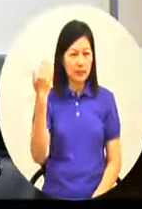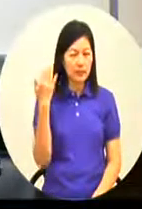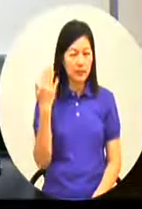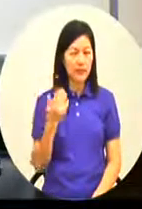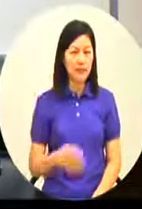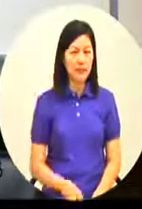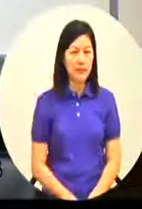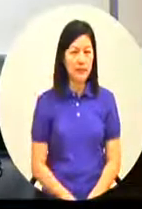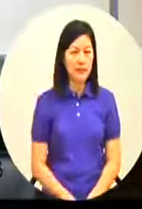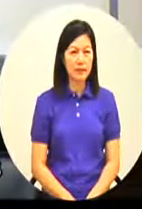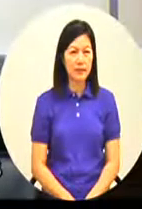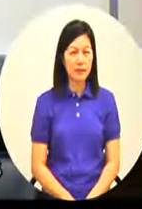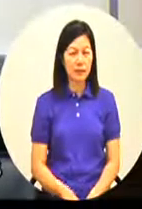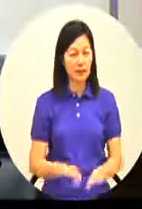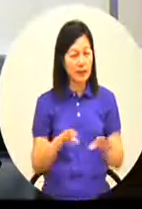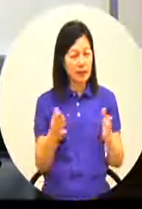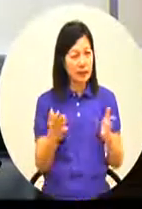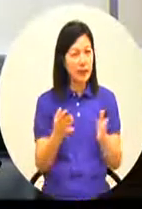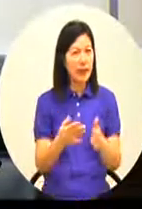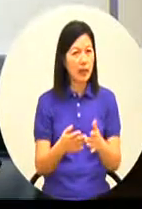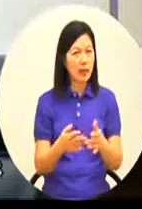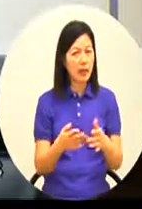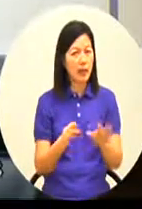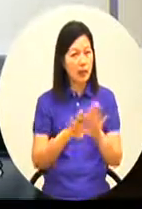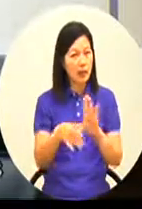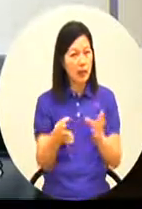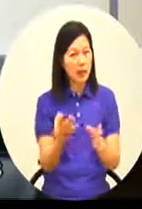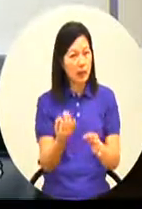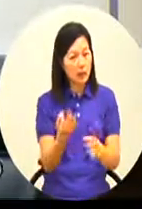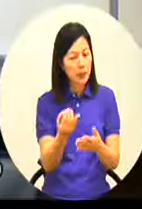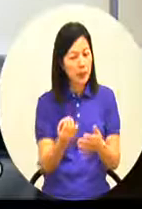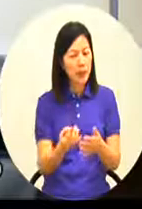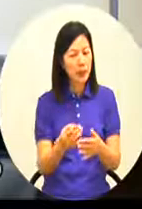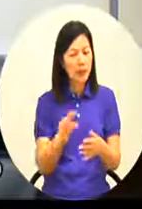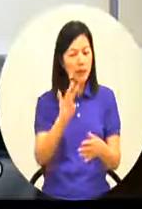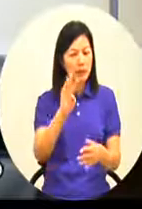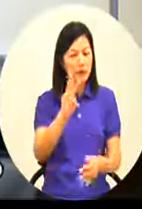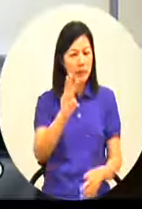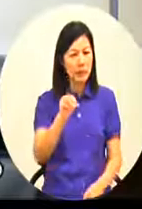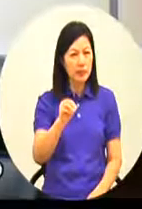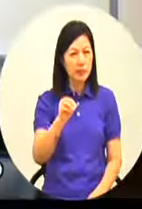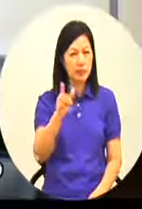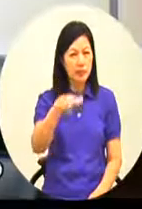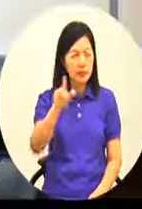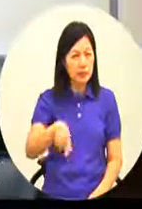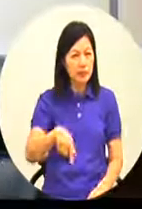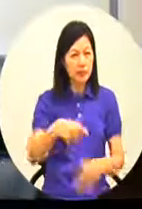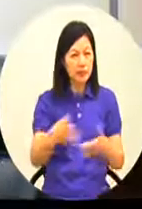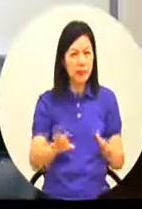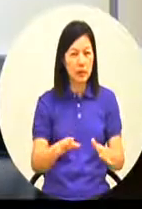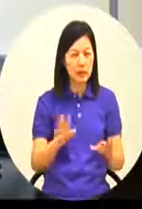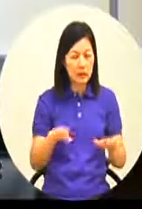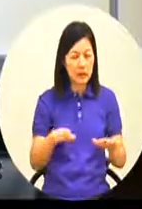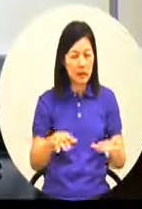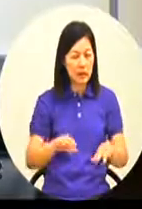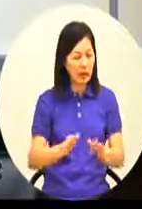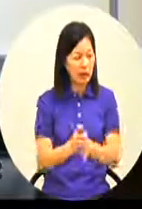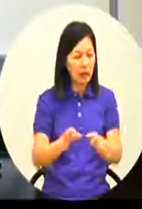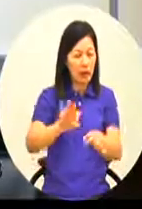前，好，他大概他的税额大概缴了三万六千多，现在一下子爆发哦，